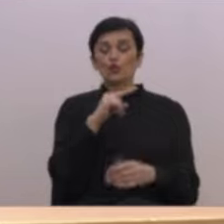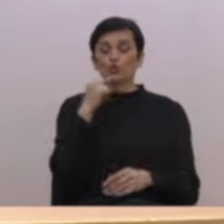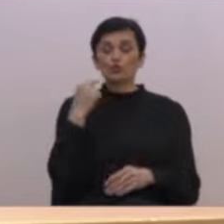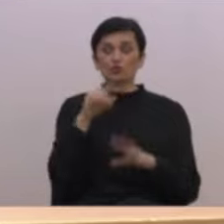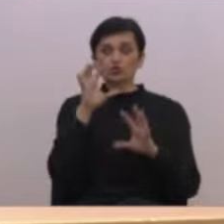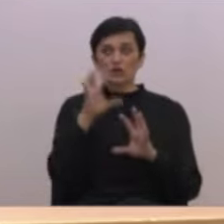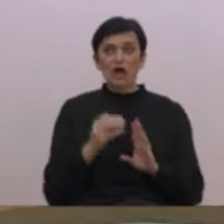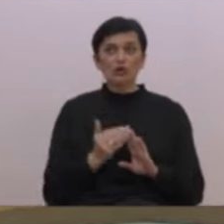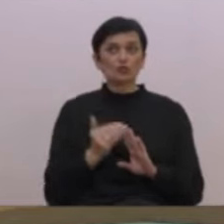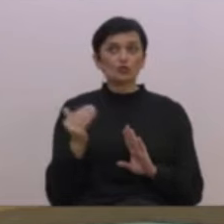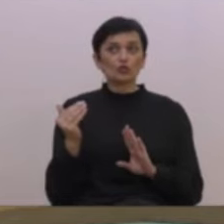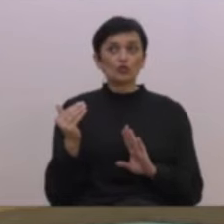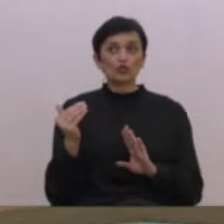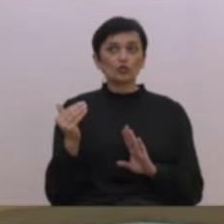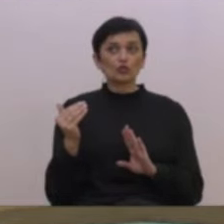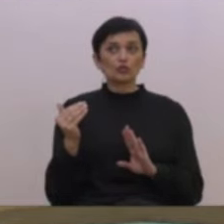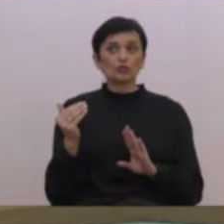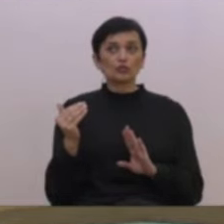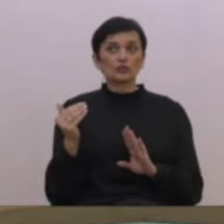კანონი?